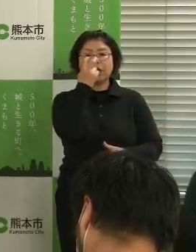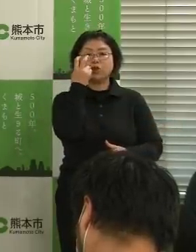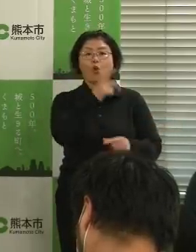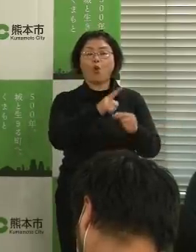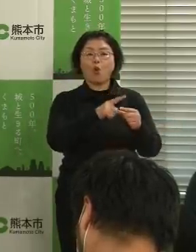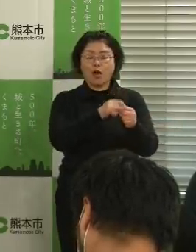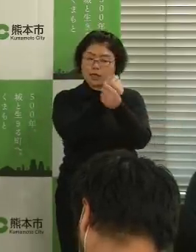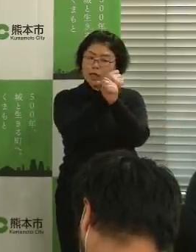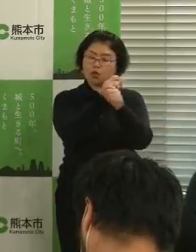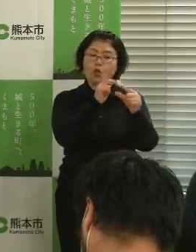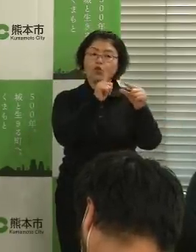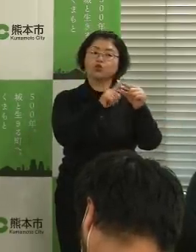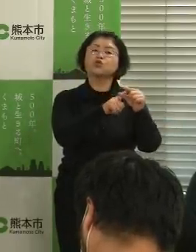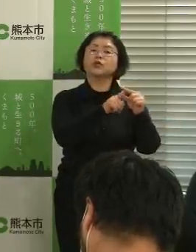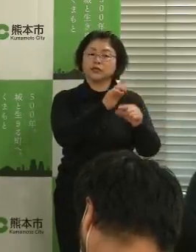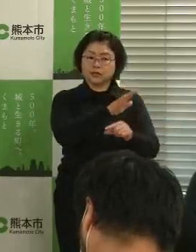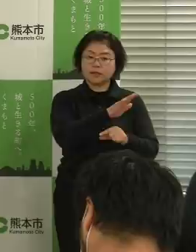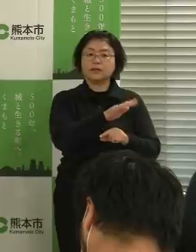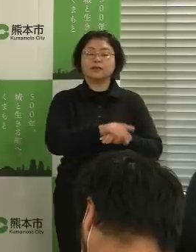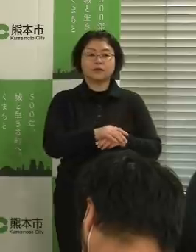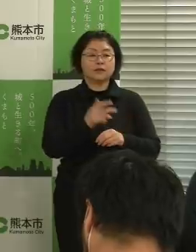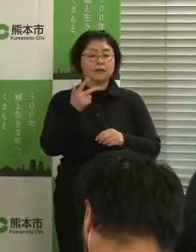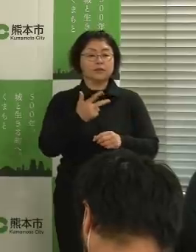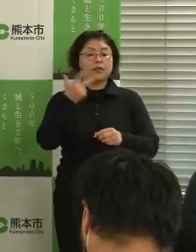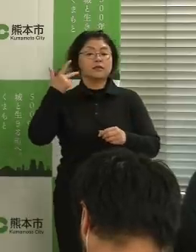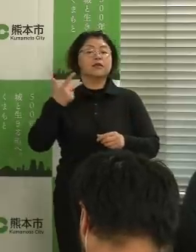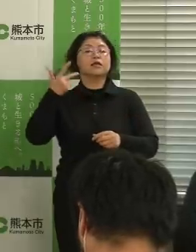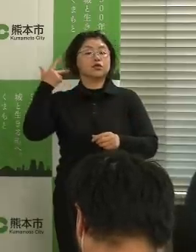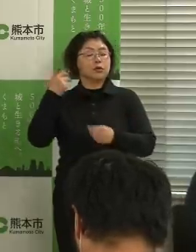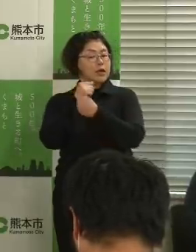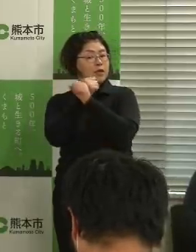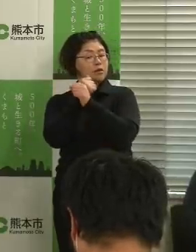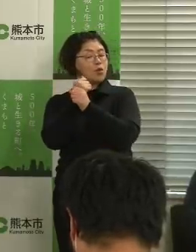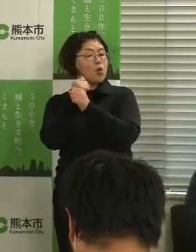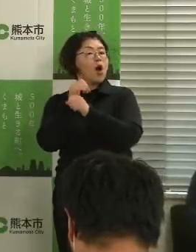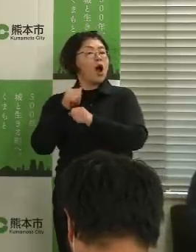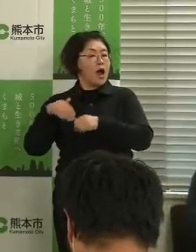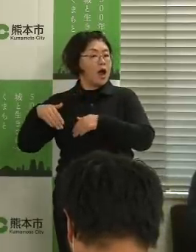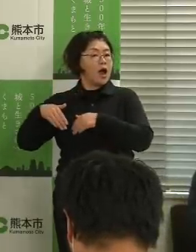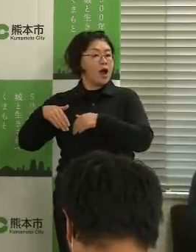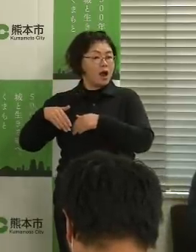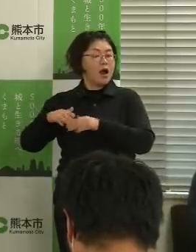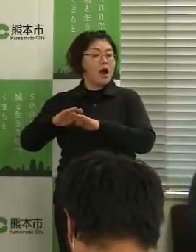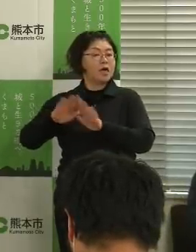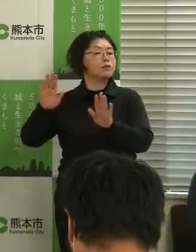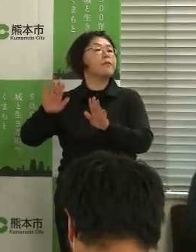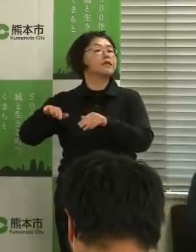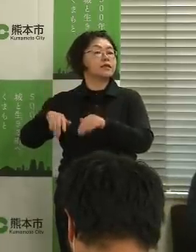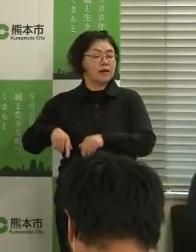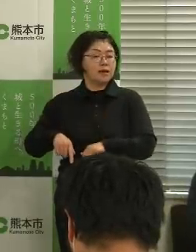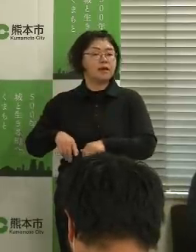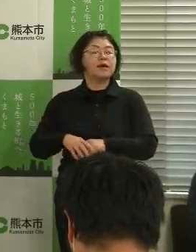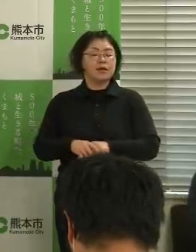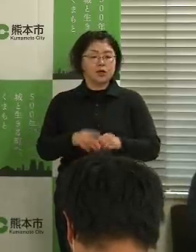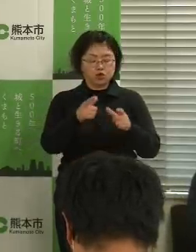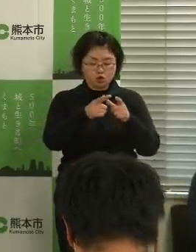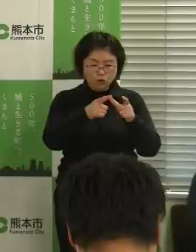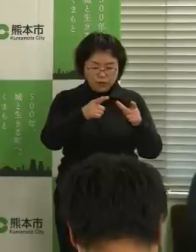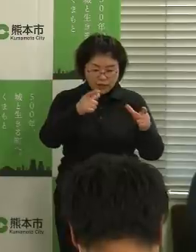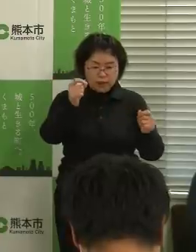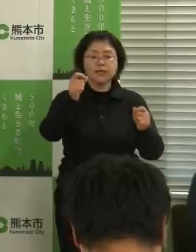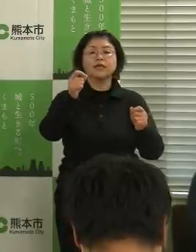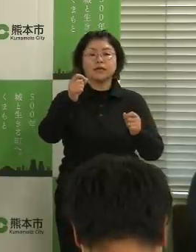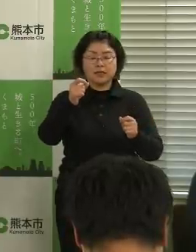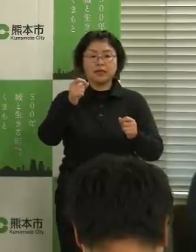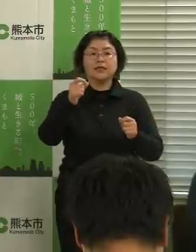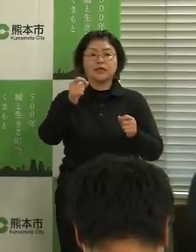て、先週ぐらいからもう先々週ぐらいからもう検討しておりましたのでですね、で国の方のそういった